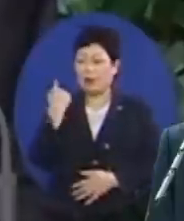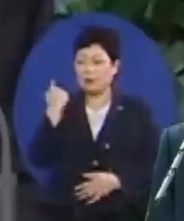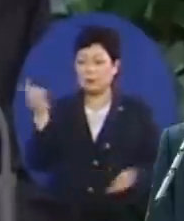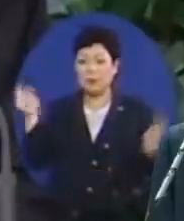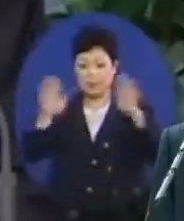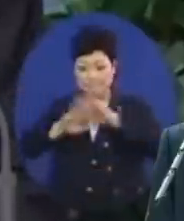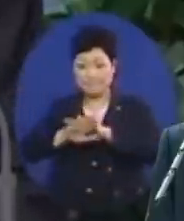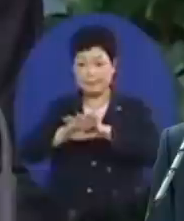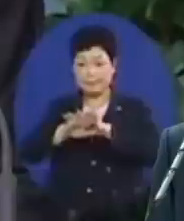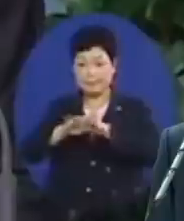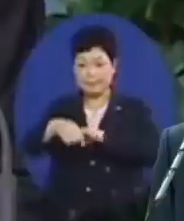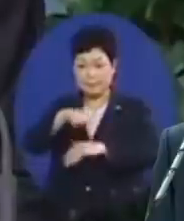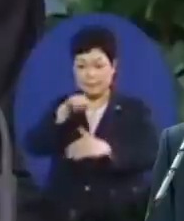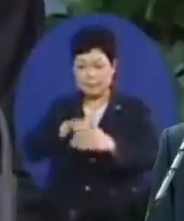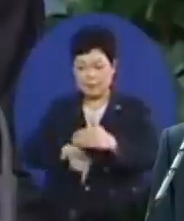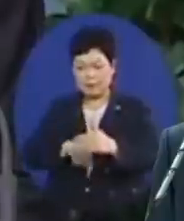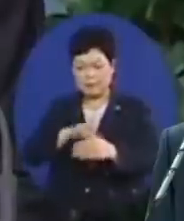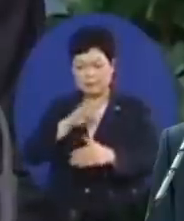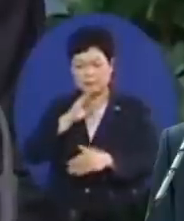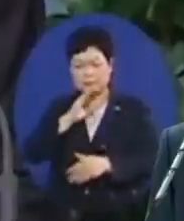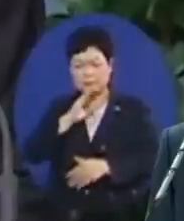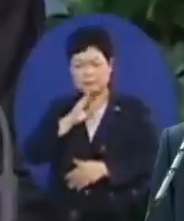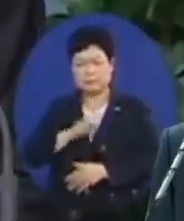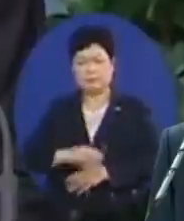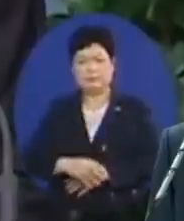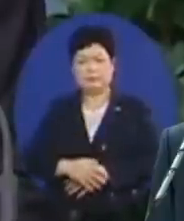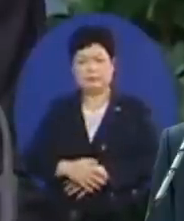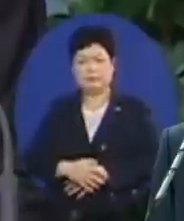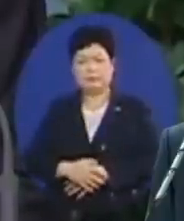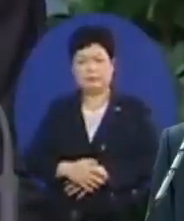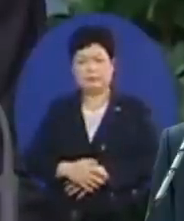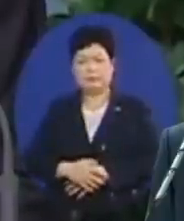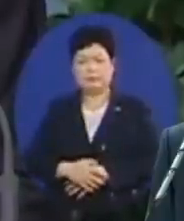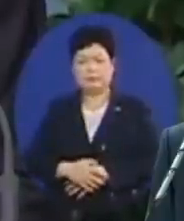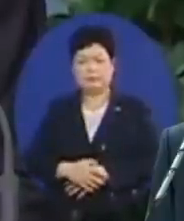저녁에도 마음이 굉장히